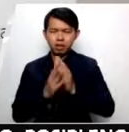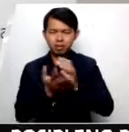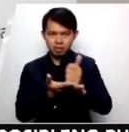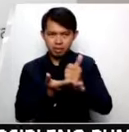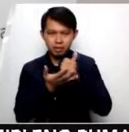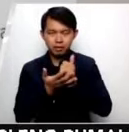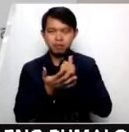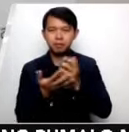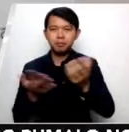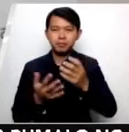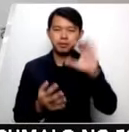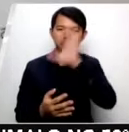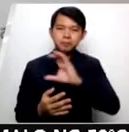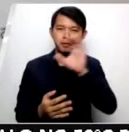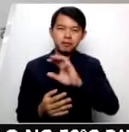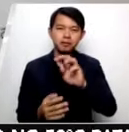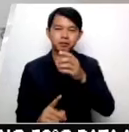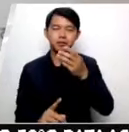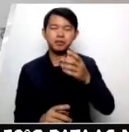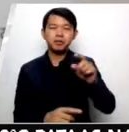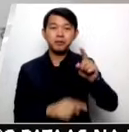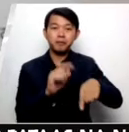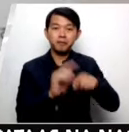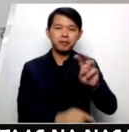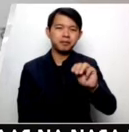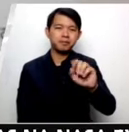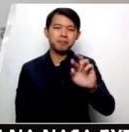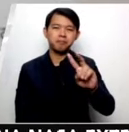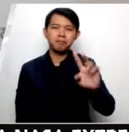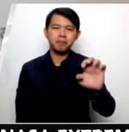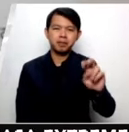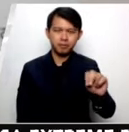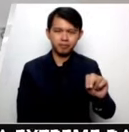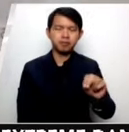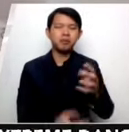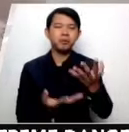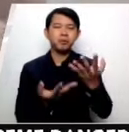pagmamagandang loob daw kasi ni Marvin nais niyang